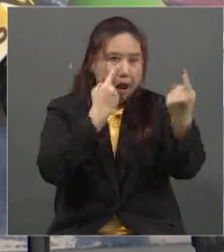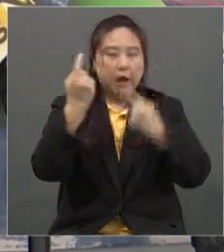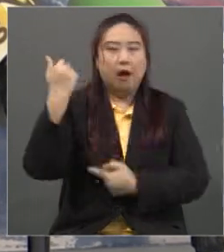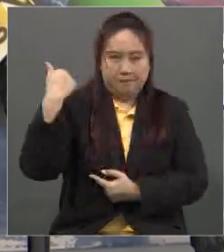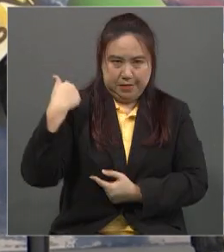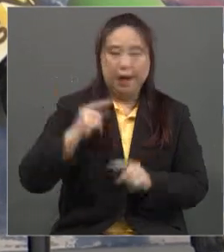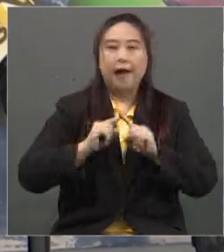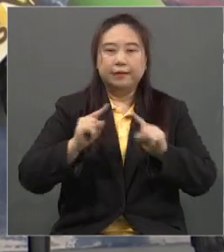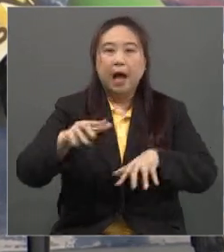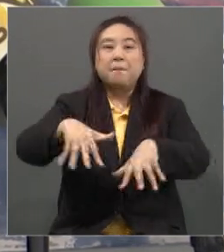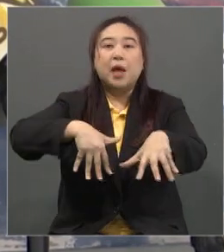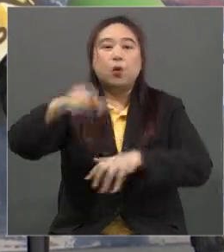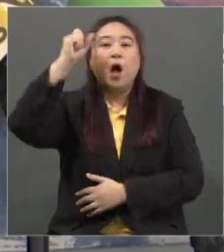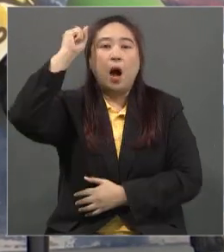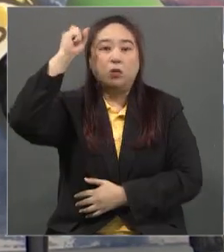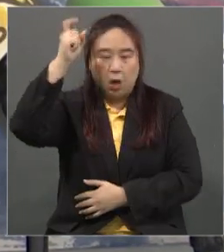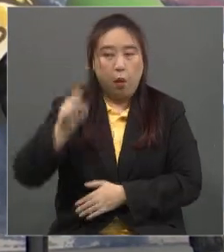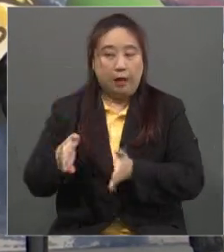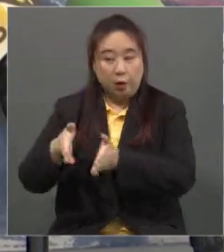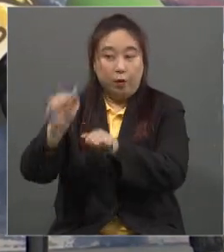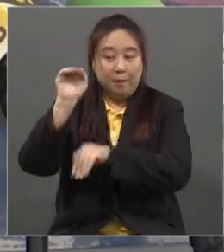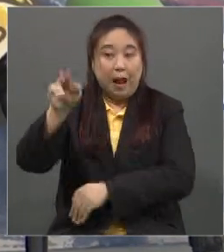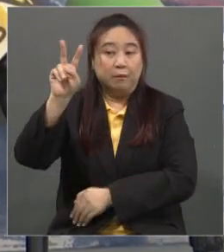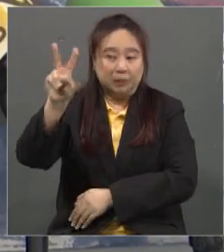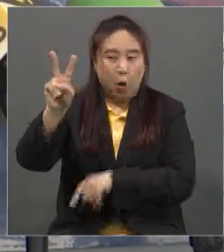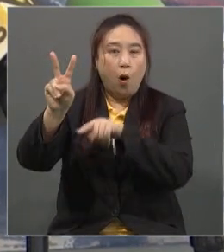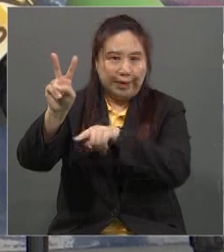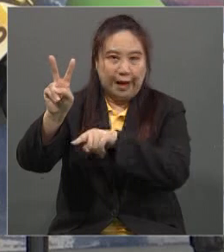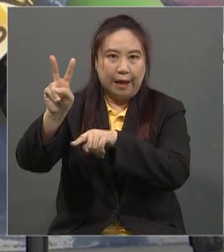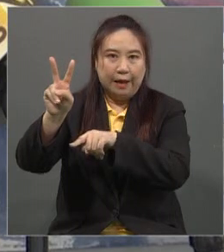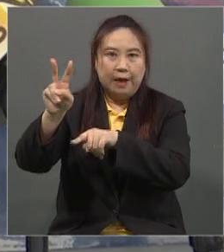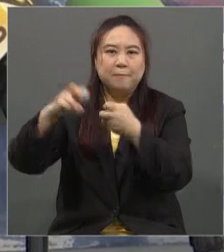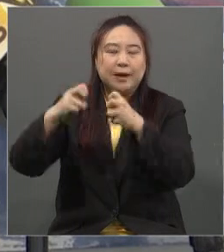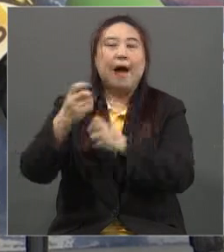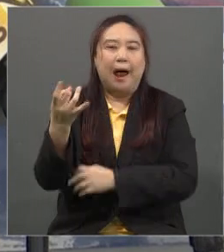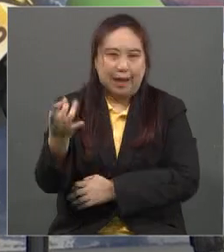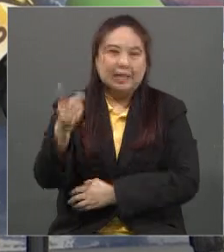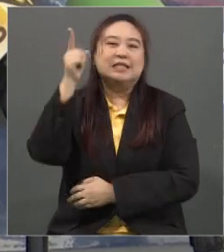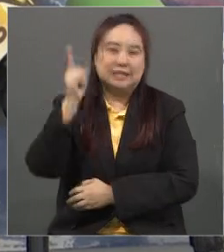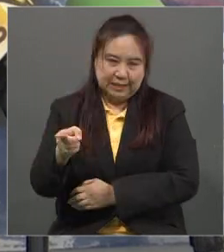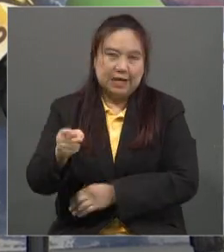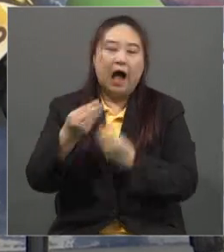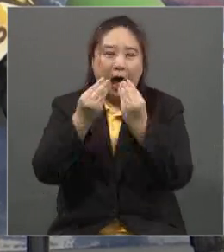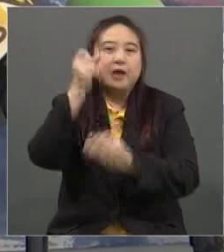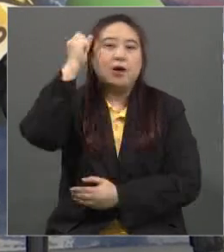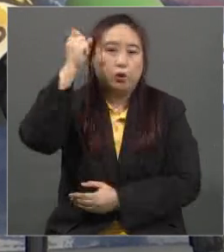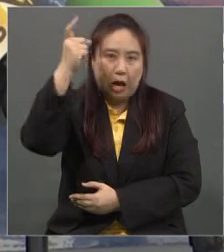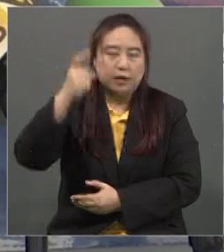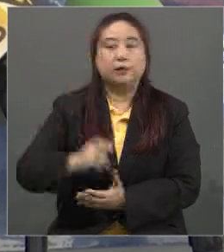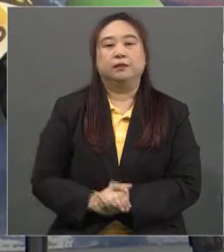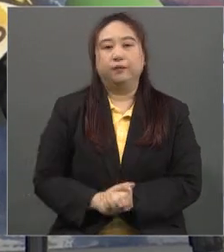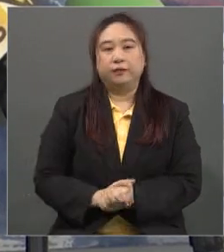าสภาถนนพระราม2จริงๆคืออะไรจะได้รู้ข้อมูลจริงและจะท